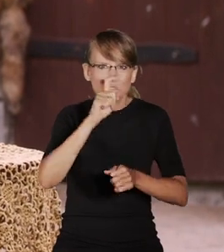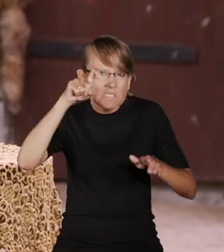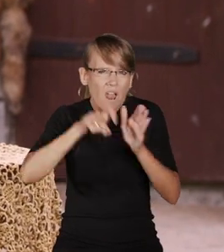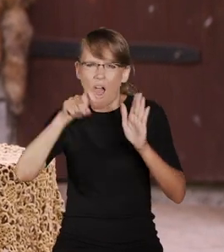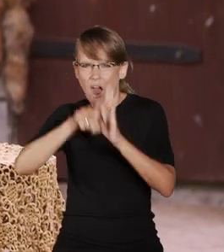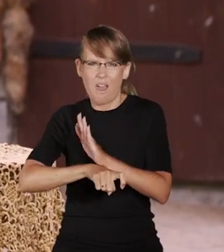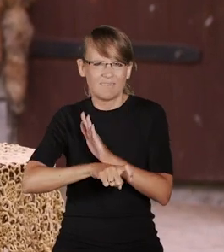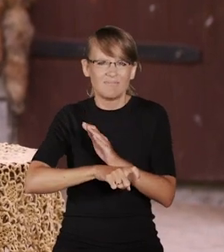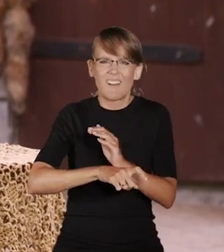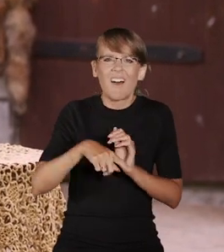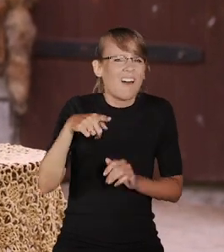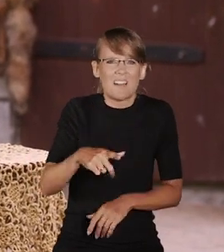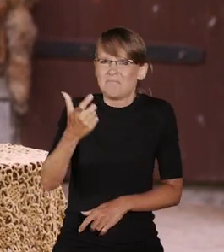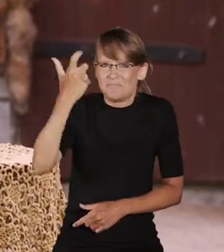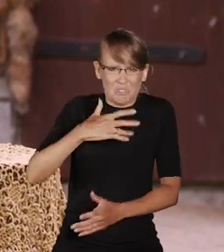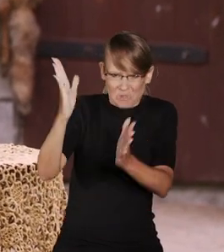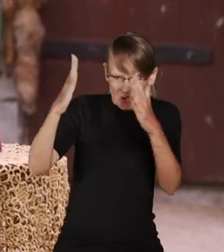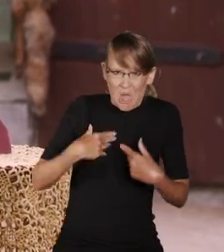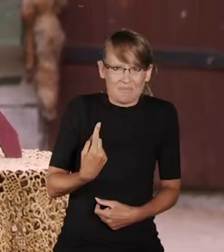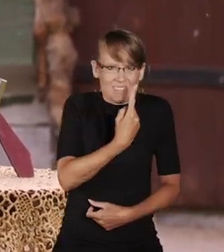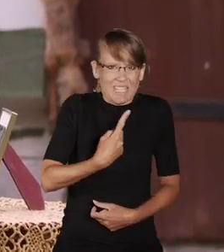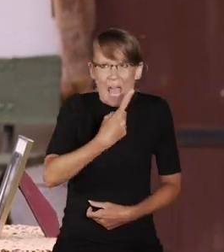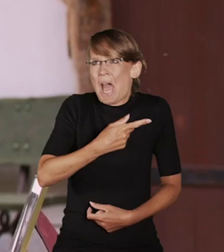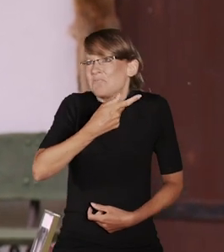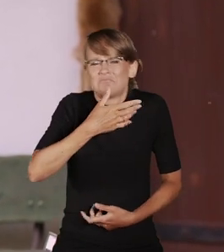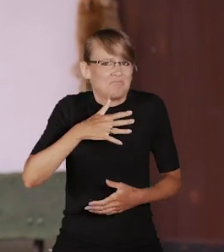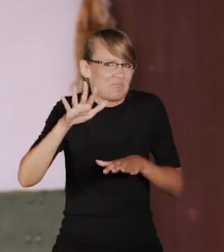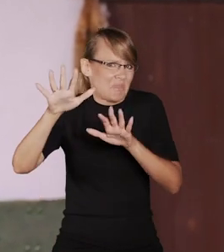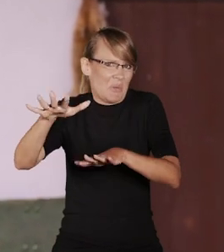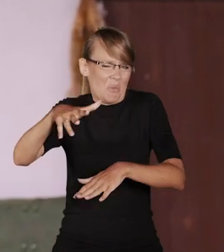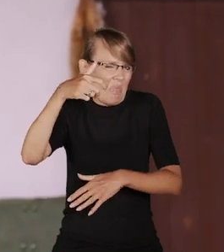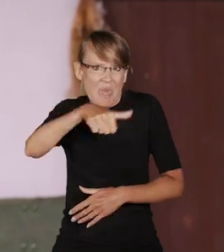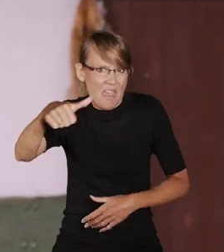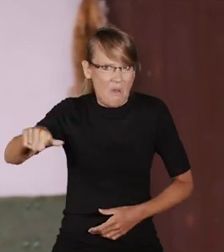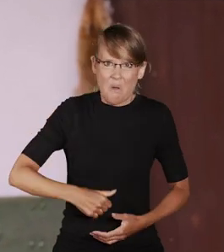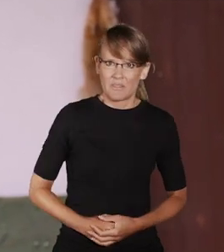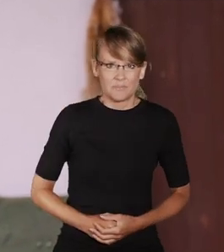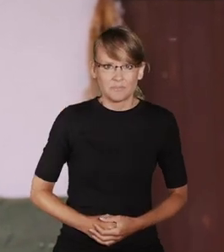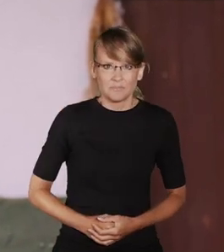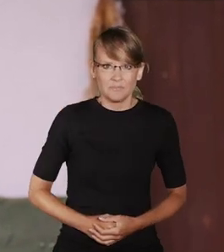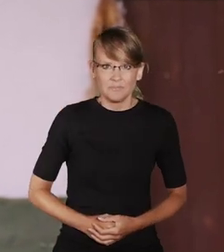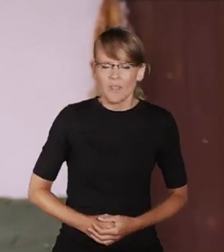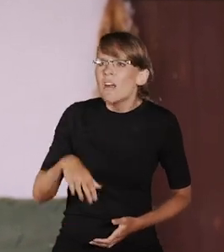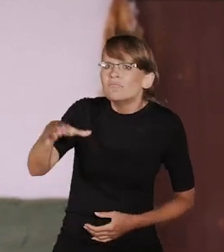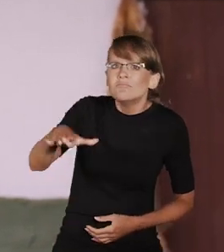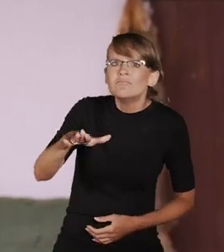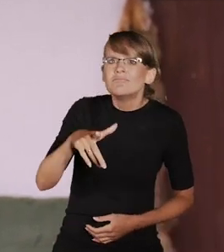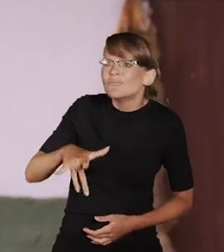jak do ciebie mówię! Ach, zaniedbywałeś mnie. Robiłeś